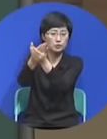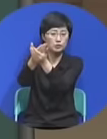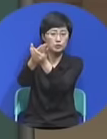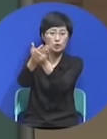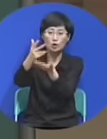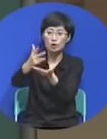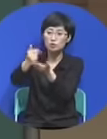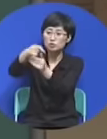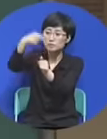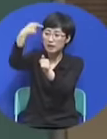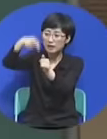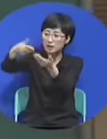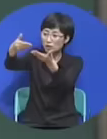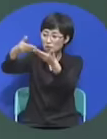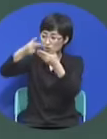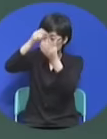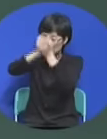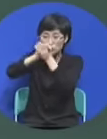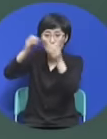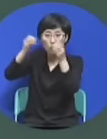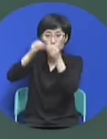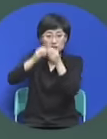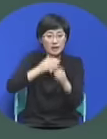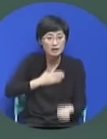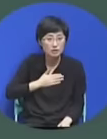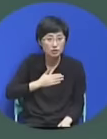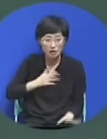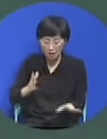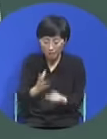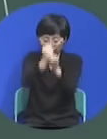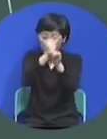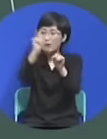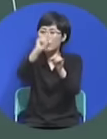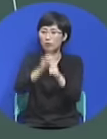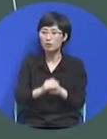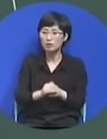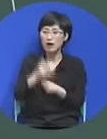我们不求别的，愿天上我们的父，愿你的名得到荣耀。 그렇죠? 우리의 기도는 뭐냐? 하나님의 영광이 드러나기 위해서.